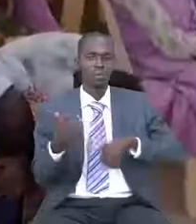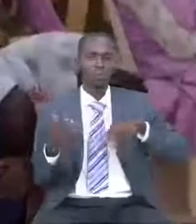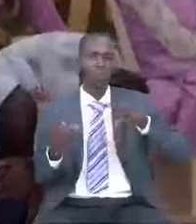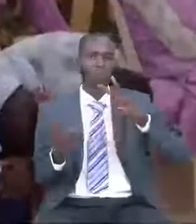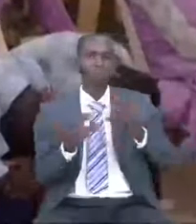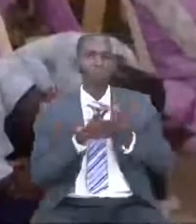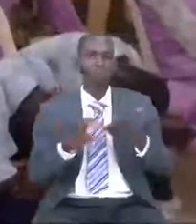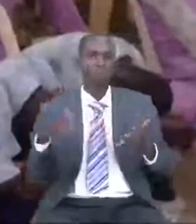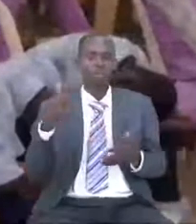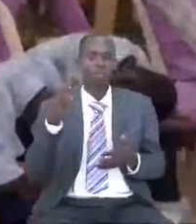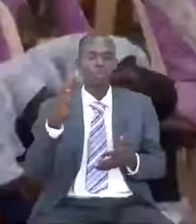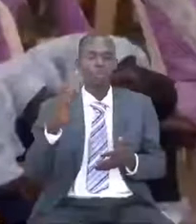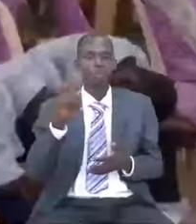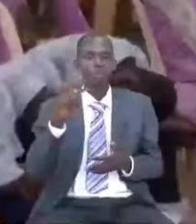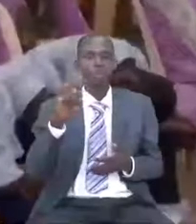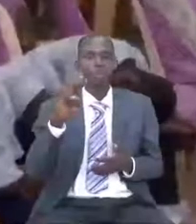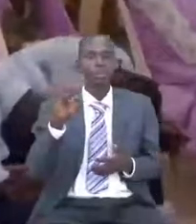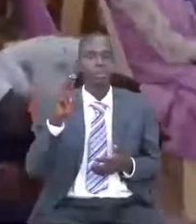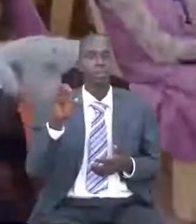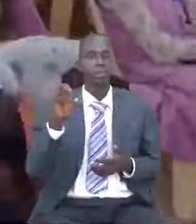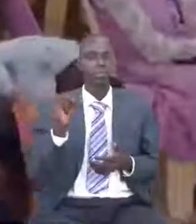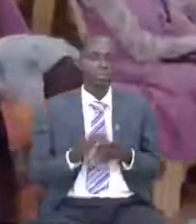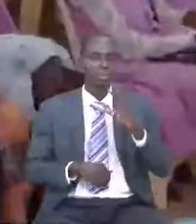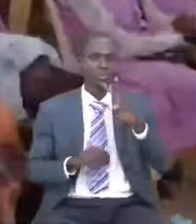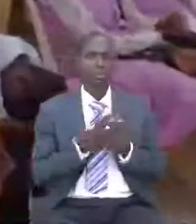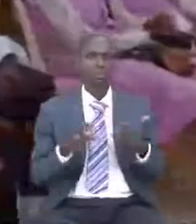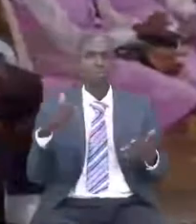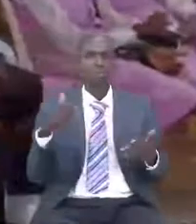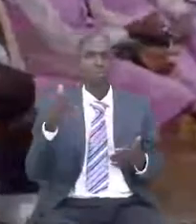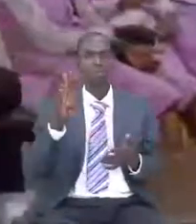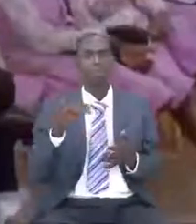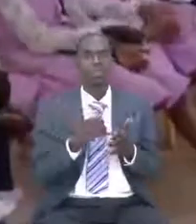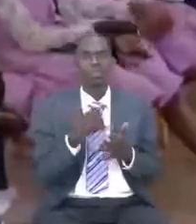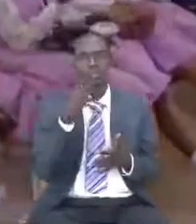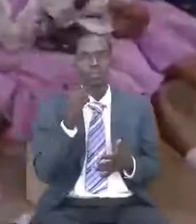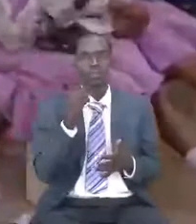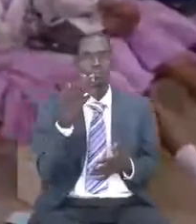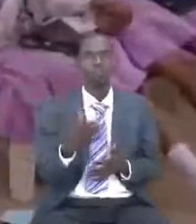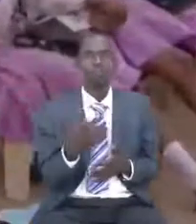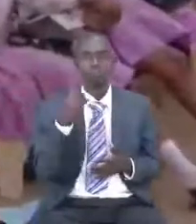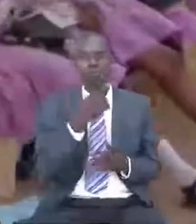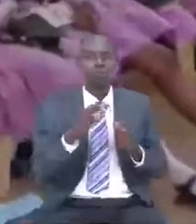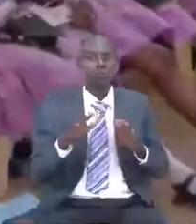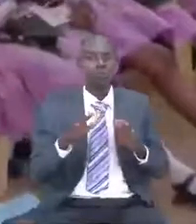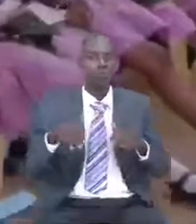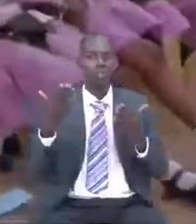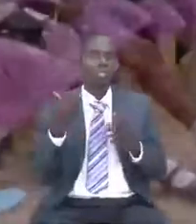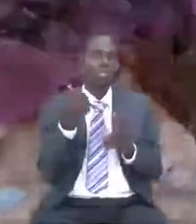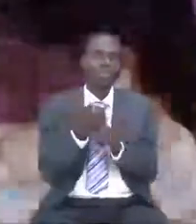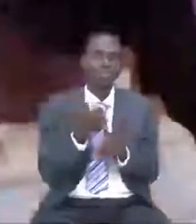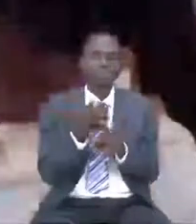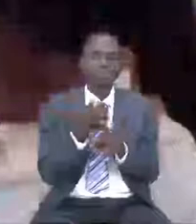chapitre 2, verset 14. En Tite, chapitre 2, verset 14.